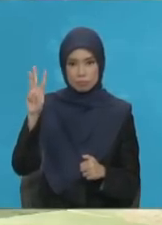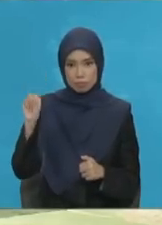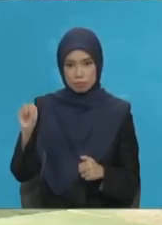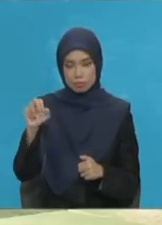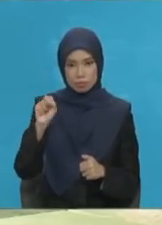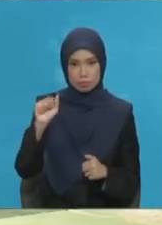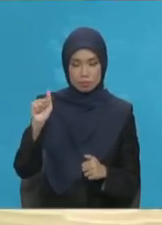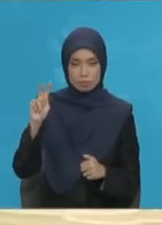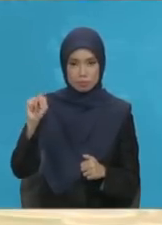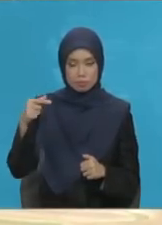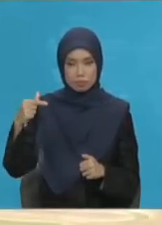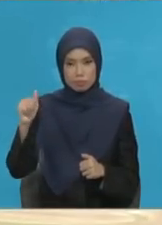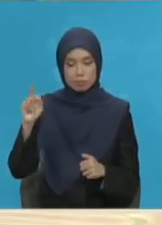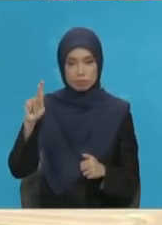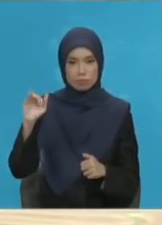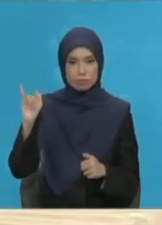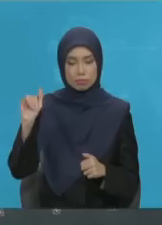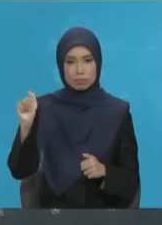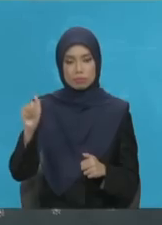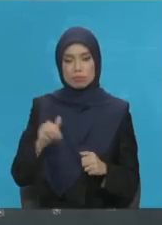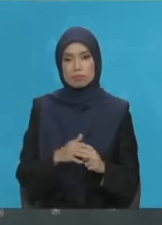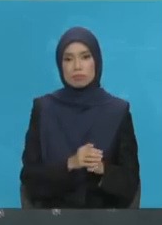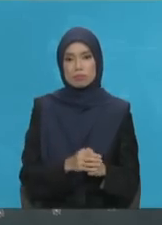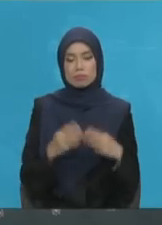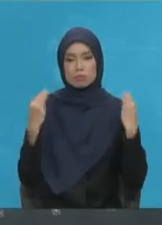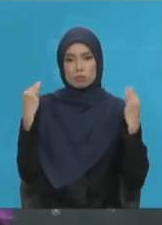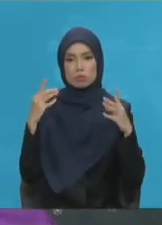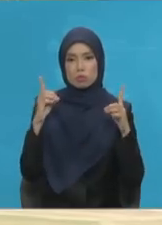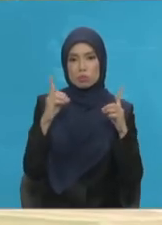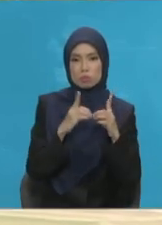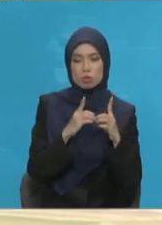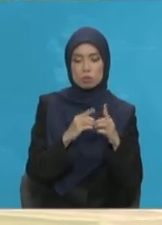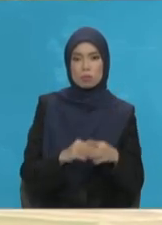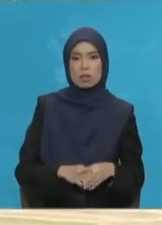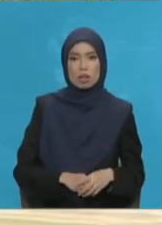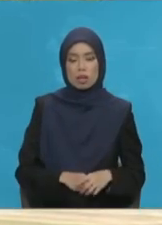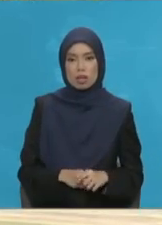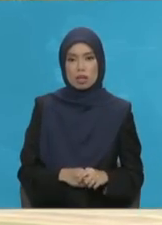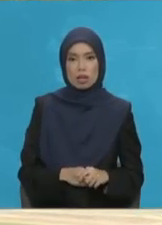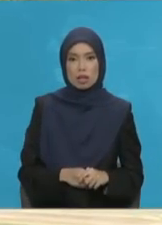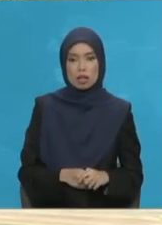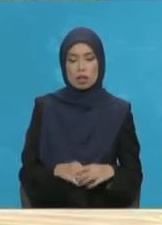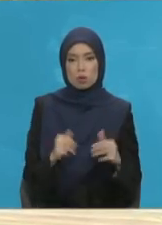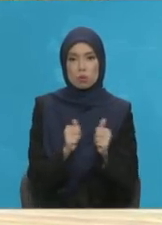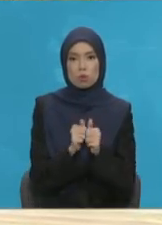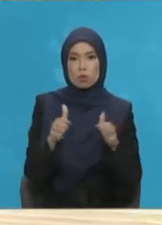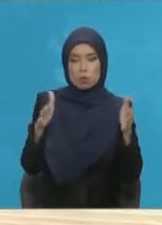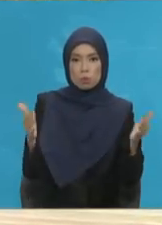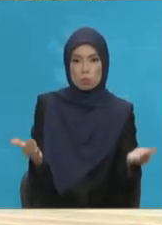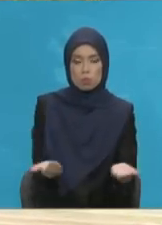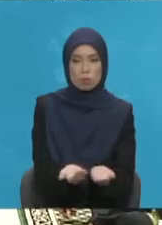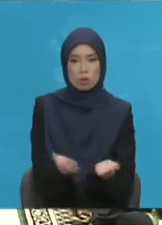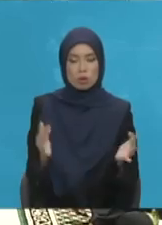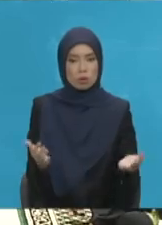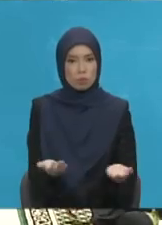Raja kemudian menyembahkan kehadapan majelis durian Camat Mulya dan gangsa-gangsa bawa-bawaan